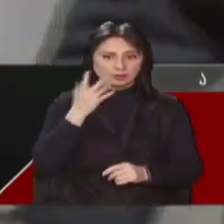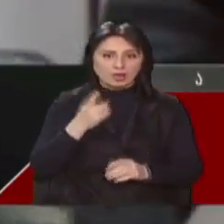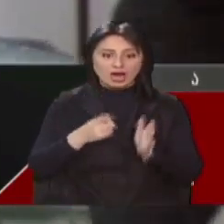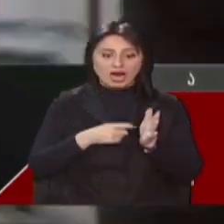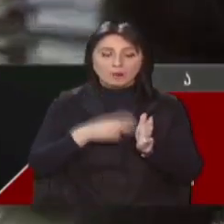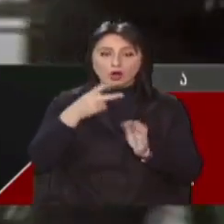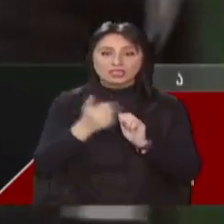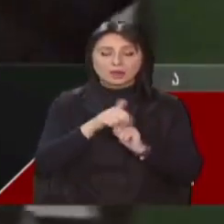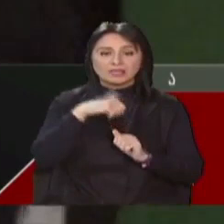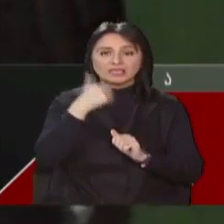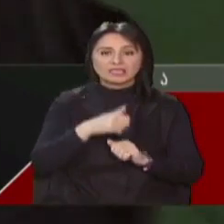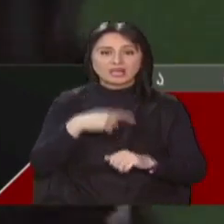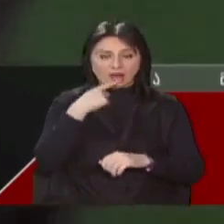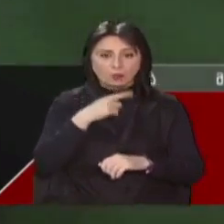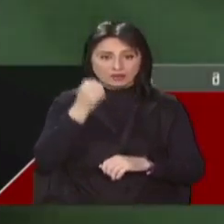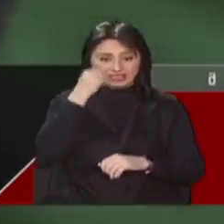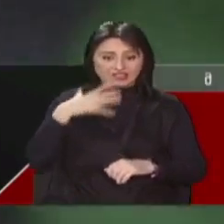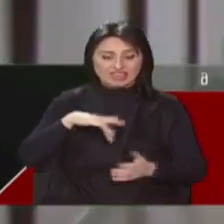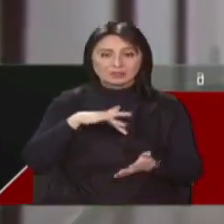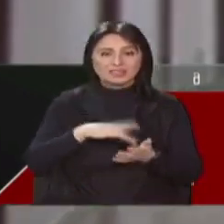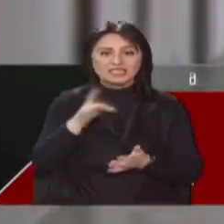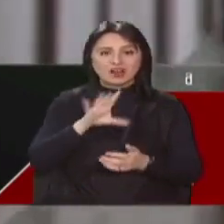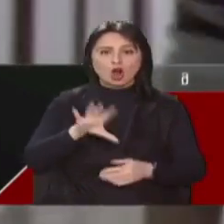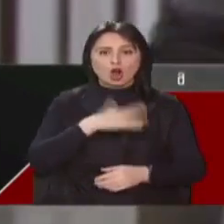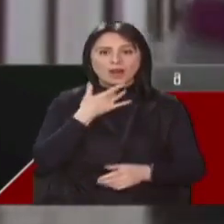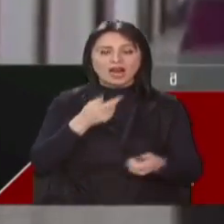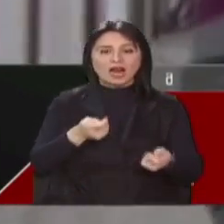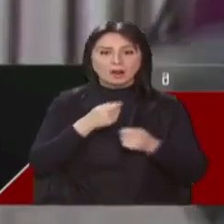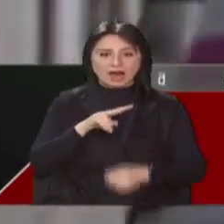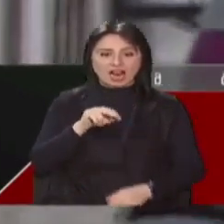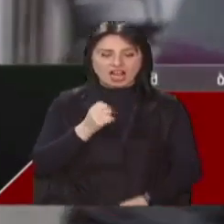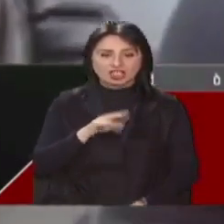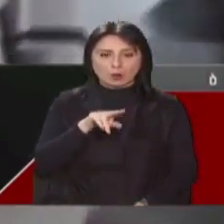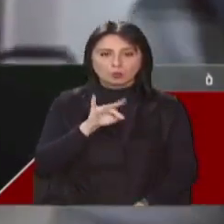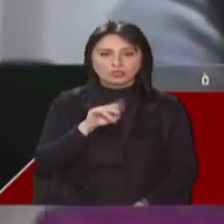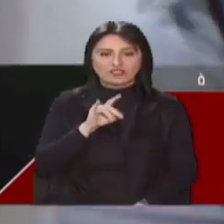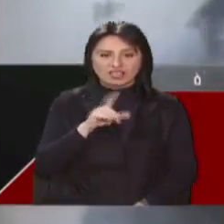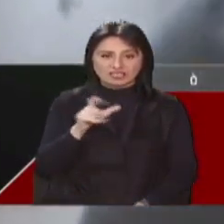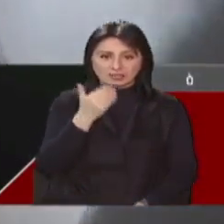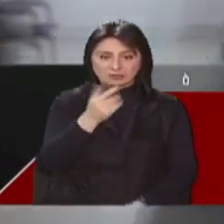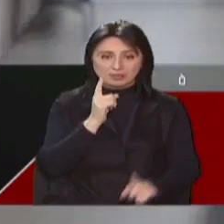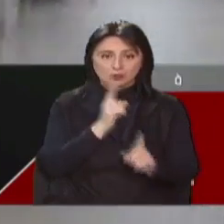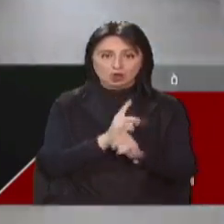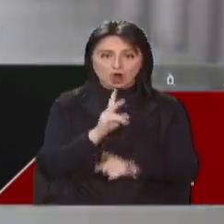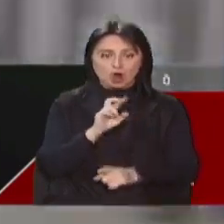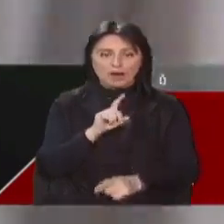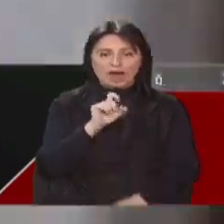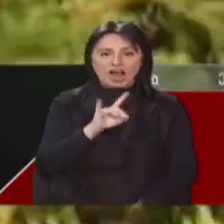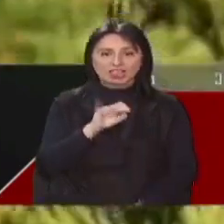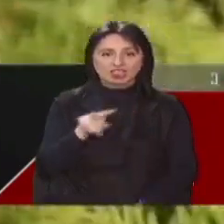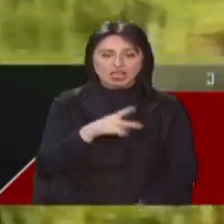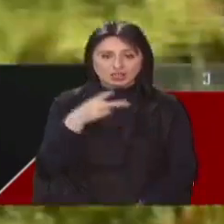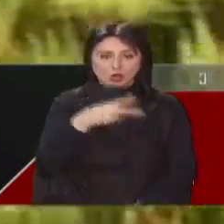Გამოძიება 2013 წელს ამტკიცებდა, რომ ძველი თბილისის რაიონის ყოფილმა გამგებელმა ლაშა ფურცხვანიძემ და მისმა მოადგილემ კობა